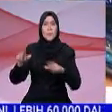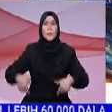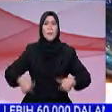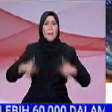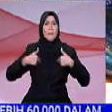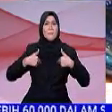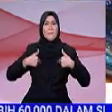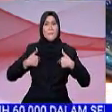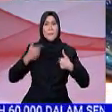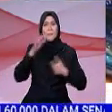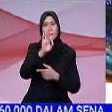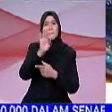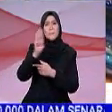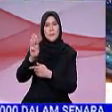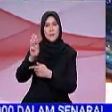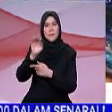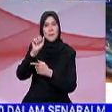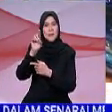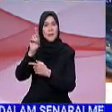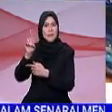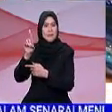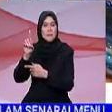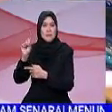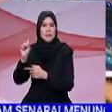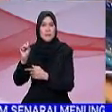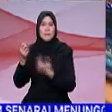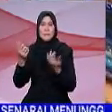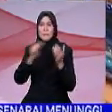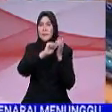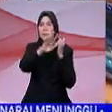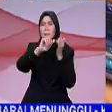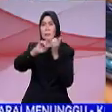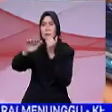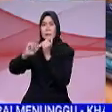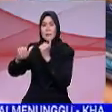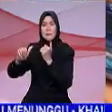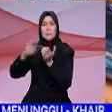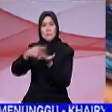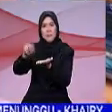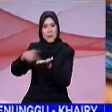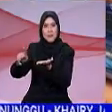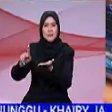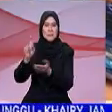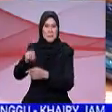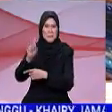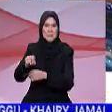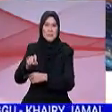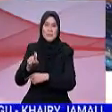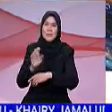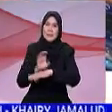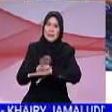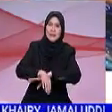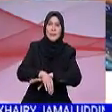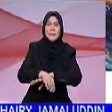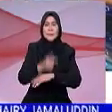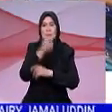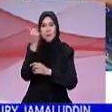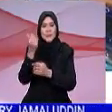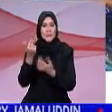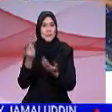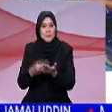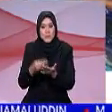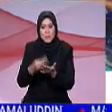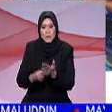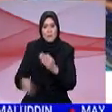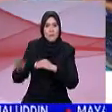live atau buat FB gapo ha kena buat iklan berbayar kita terpaksa kena buat. Maknanya kos kita tu kena tubik pula